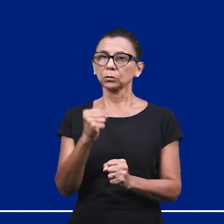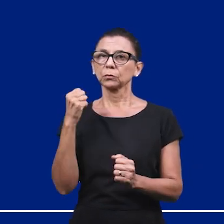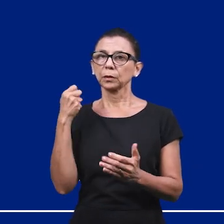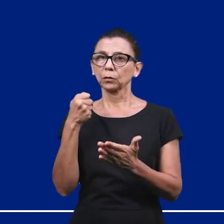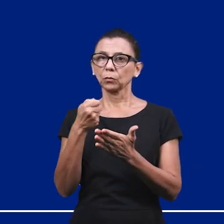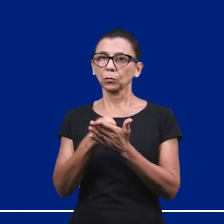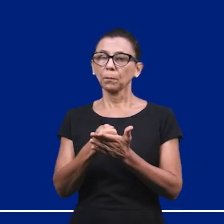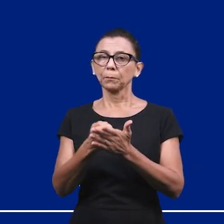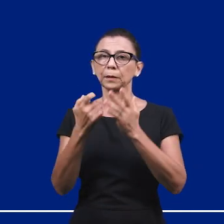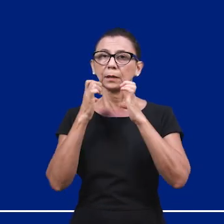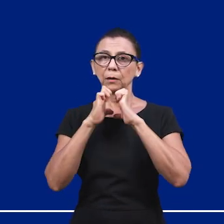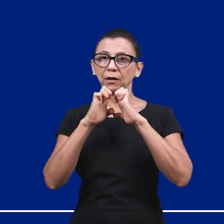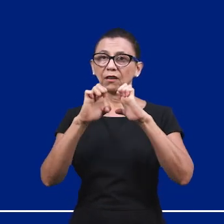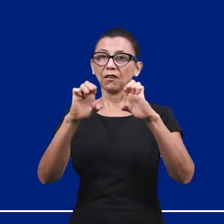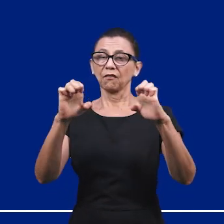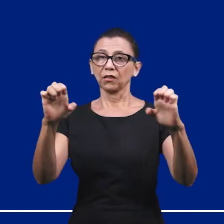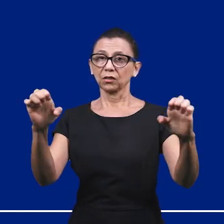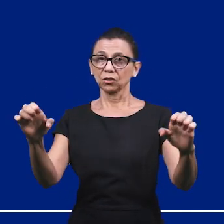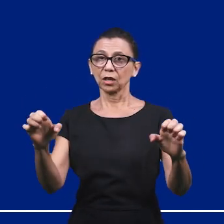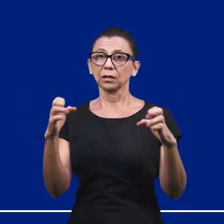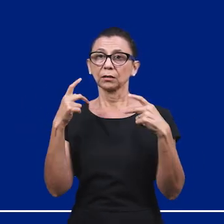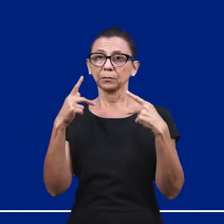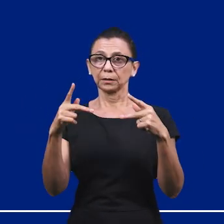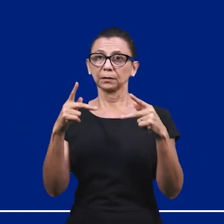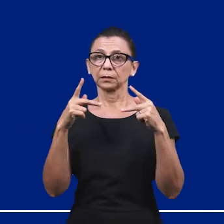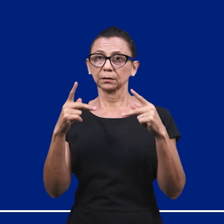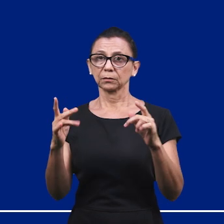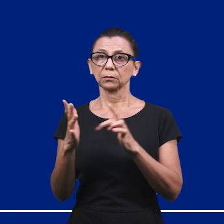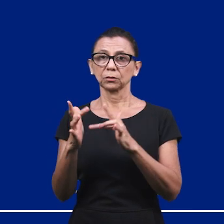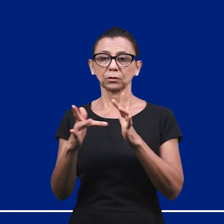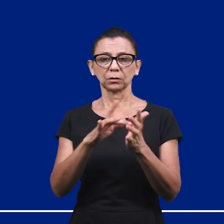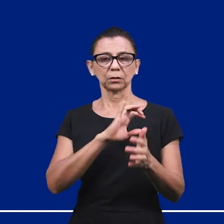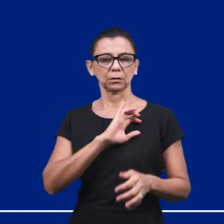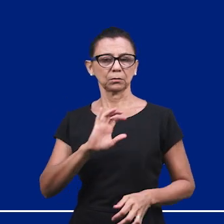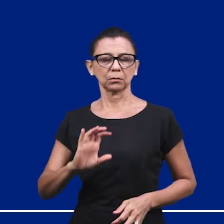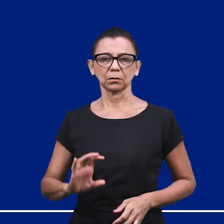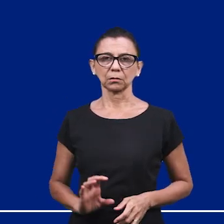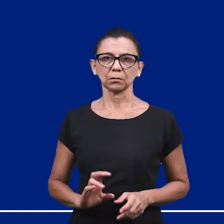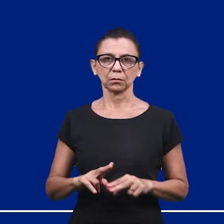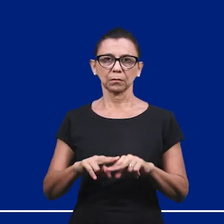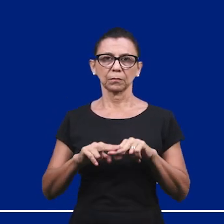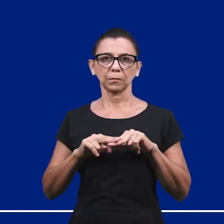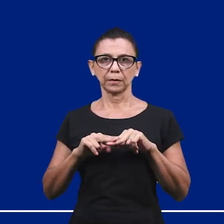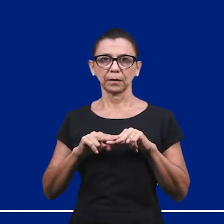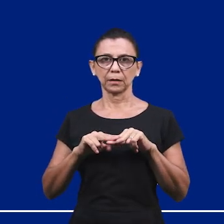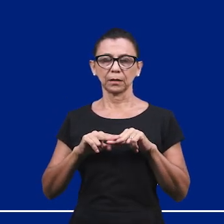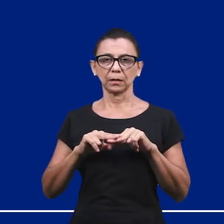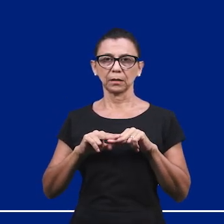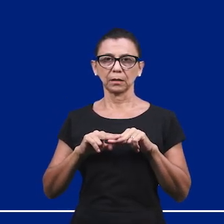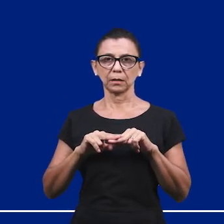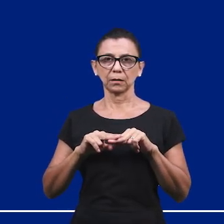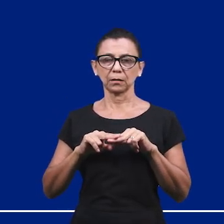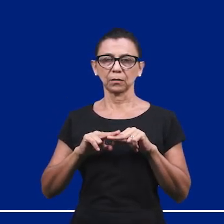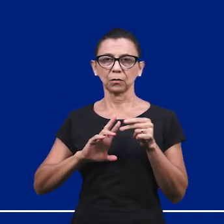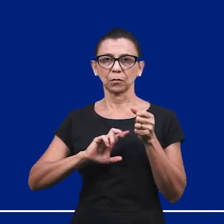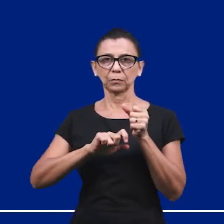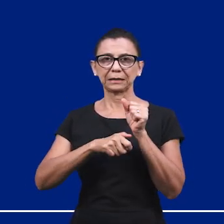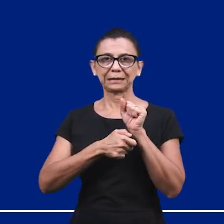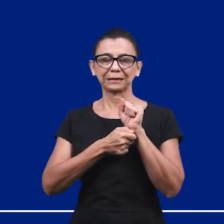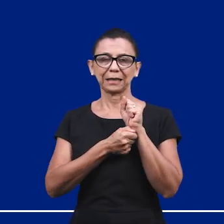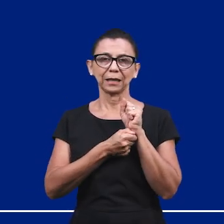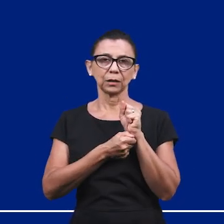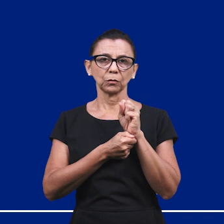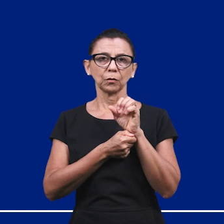selon mon évangile et la prédication de Jésus-Christ selon la révélation du mystère